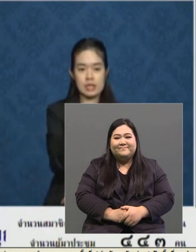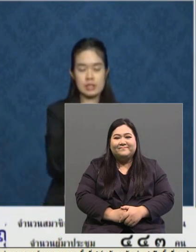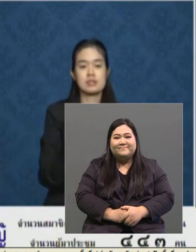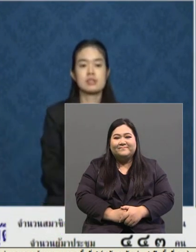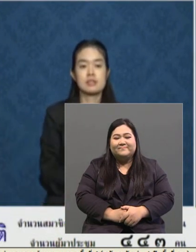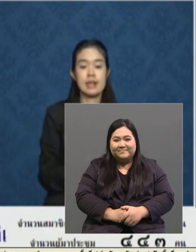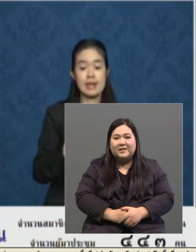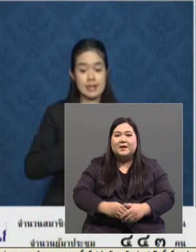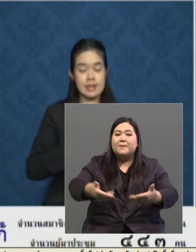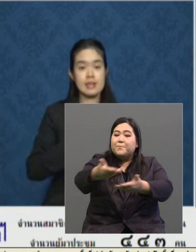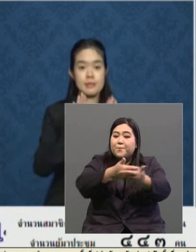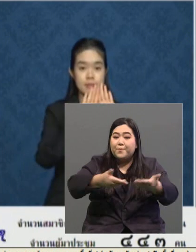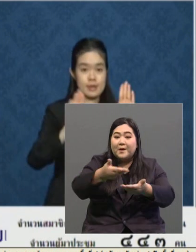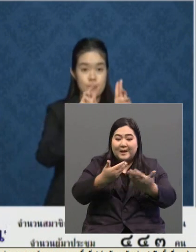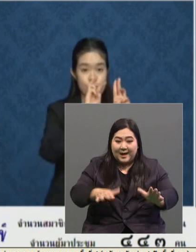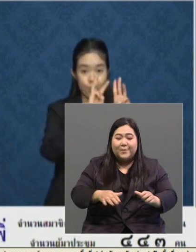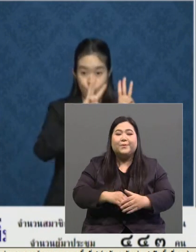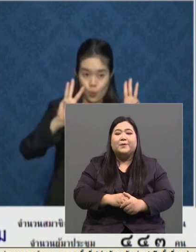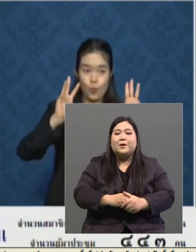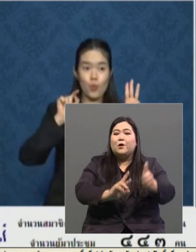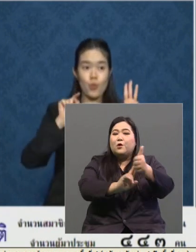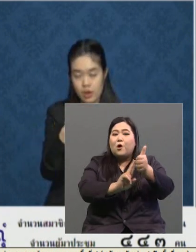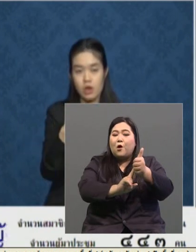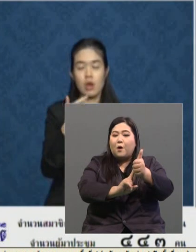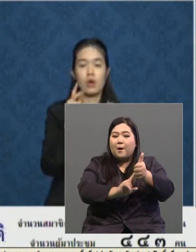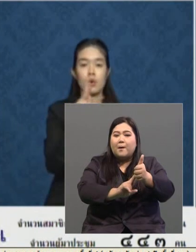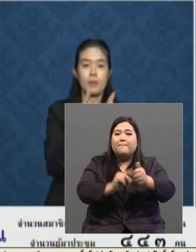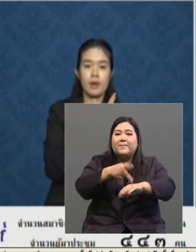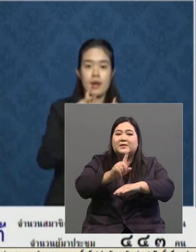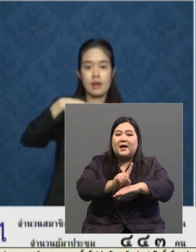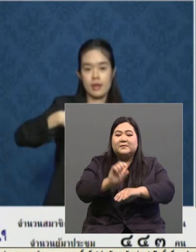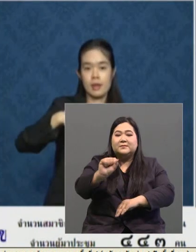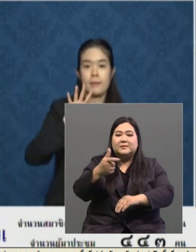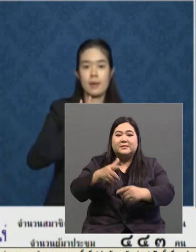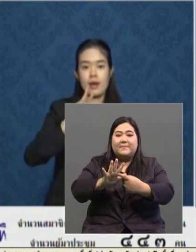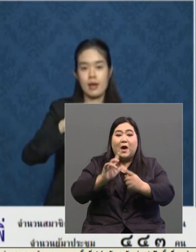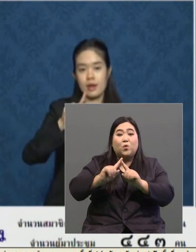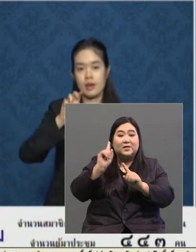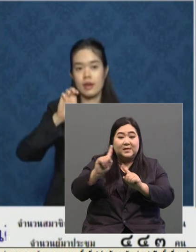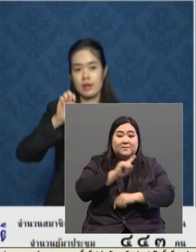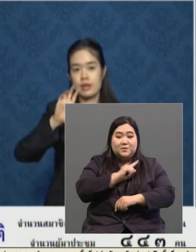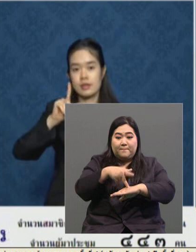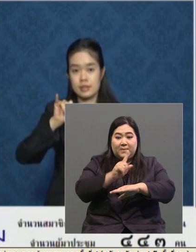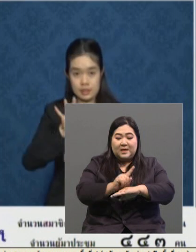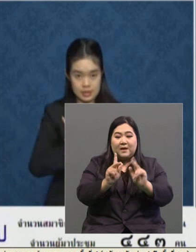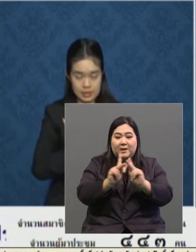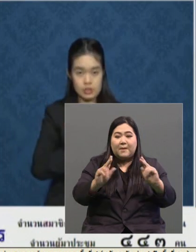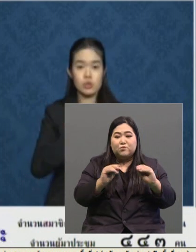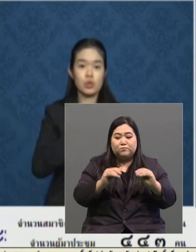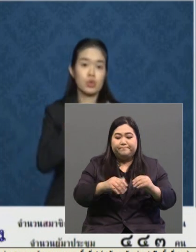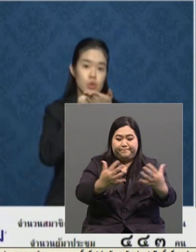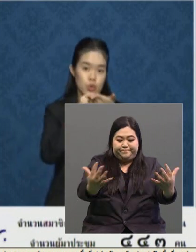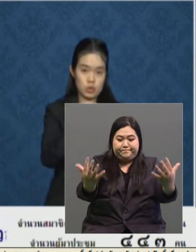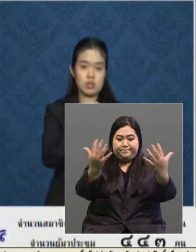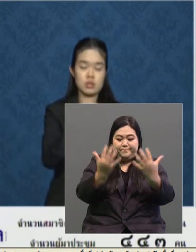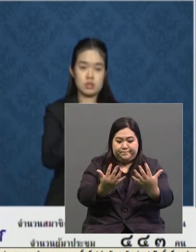นายปฏิพัฒน์สันติภาดารองประธานสภาผู้แทนราษฎรคนที่ 1ที่ทำหน้าที่ประธานการประชุมก็ได้เรียกให้สมาชิก